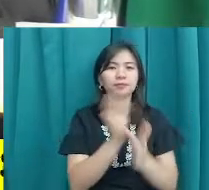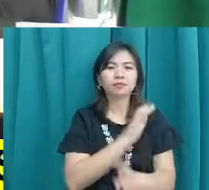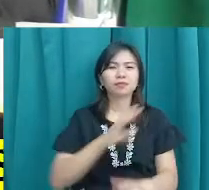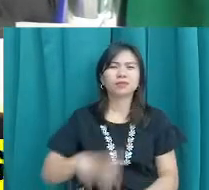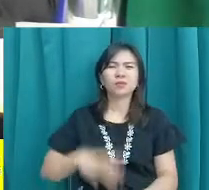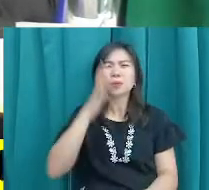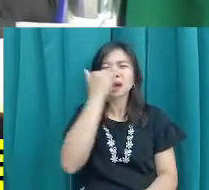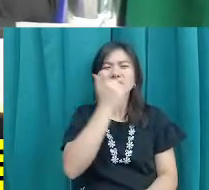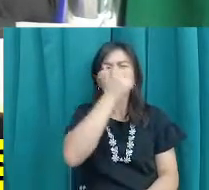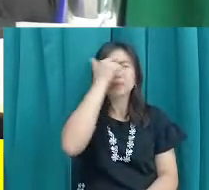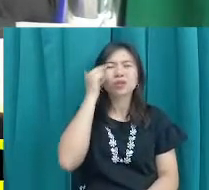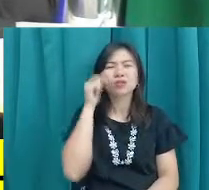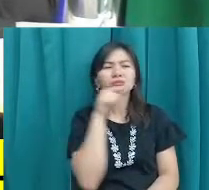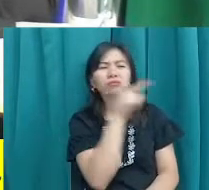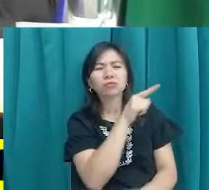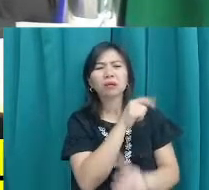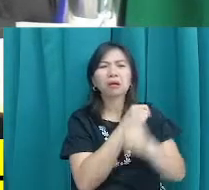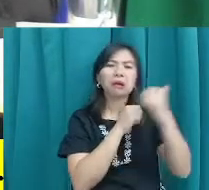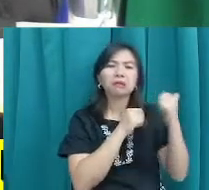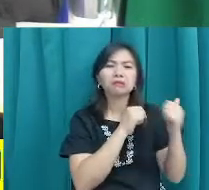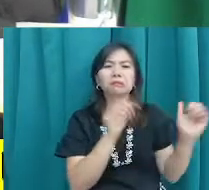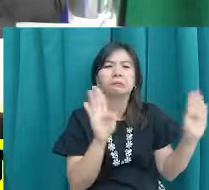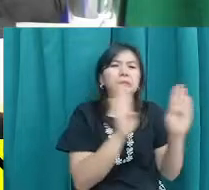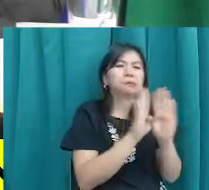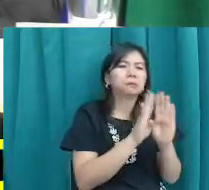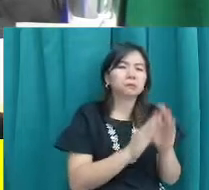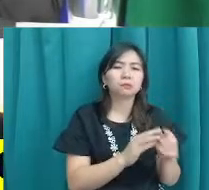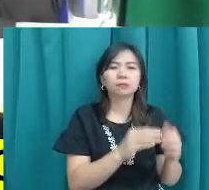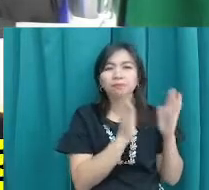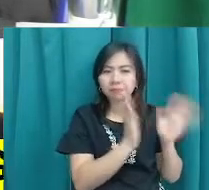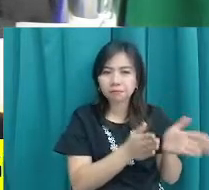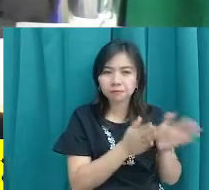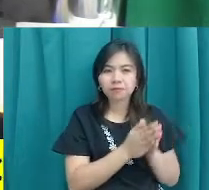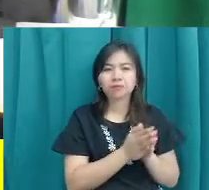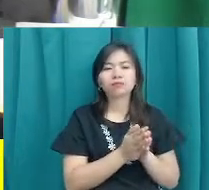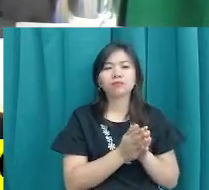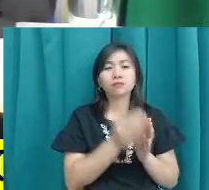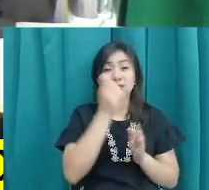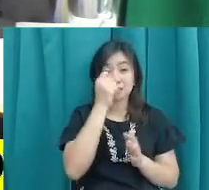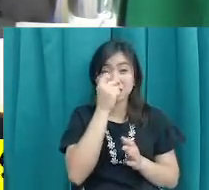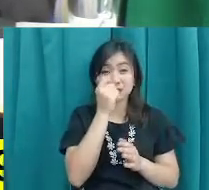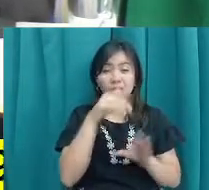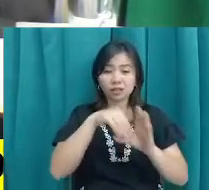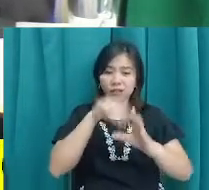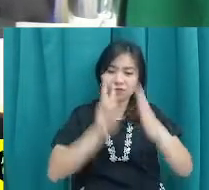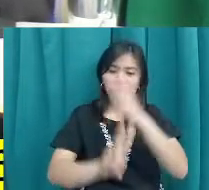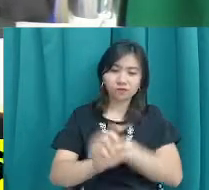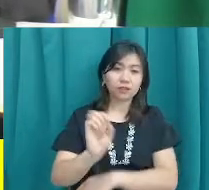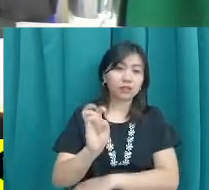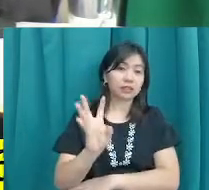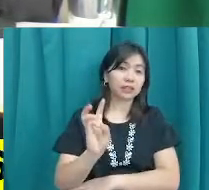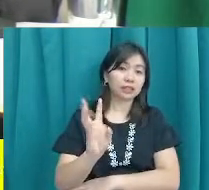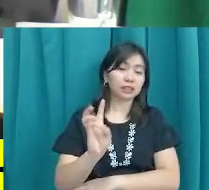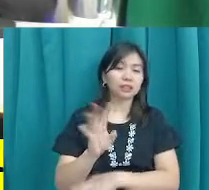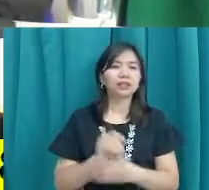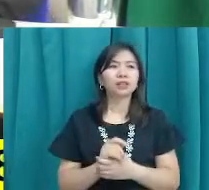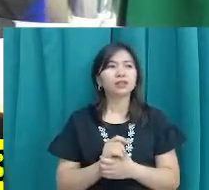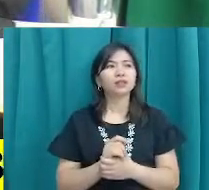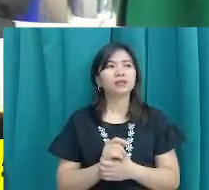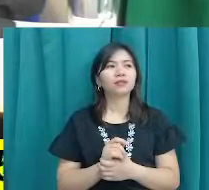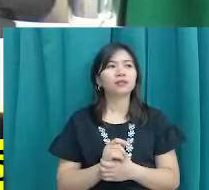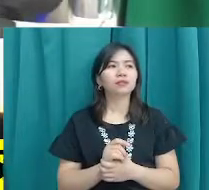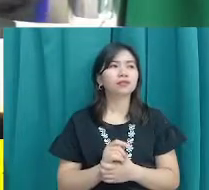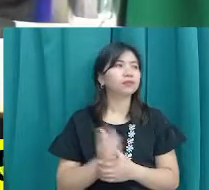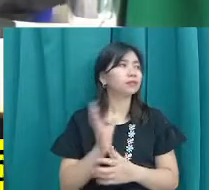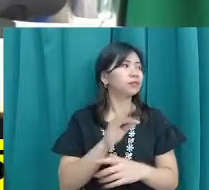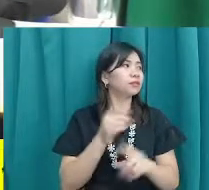ka kasing nilalapitan pa eh. Kaya nga tingnan nyo sa verse 16, oh, ang saklap nitong verse 16, Sir Maki, kung babasahin mo. And from that time na